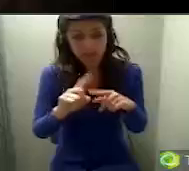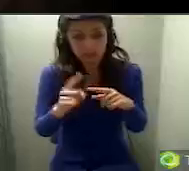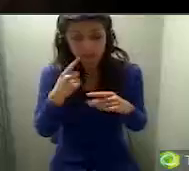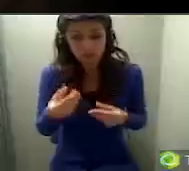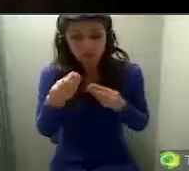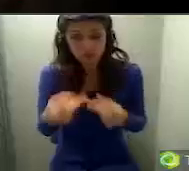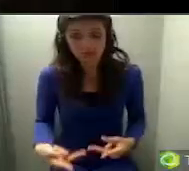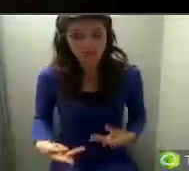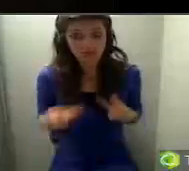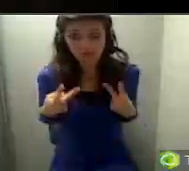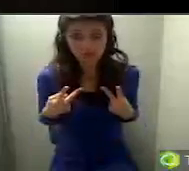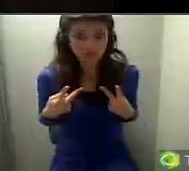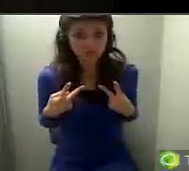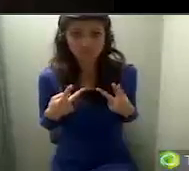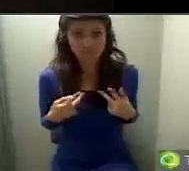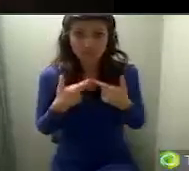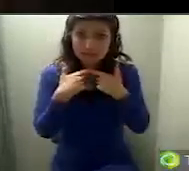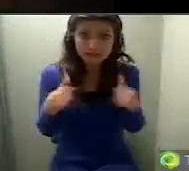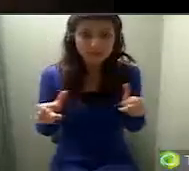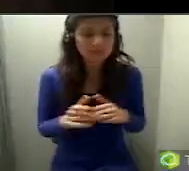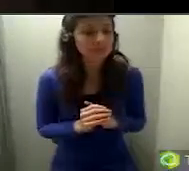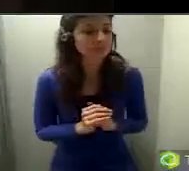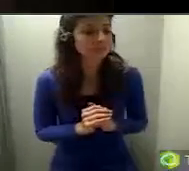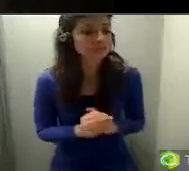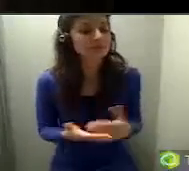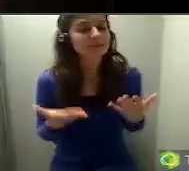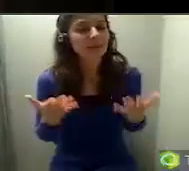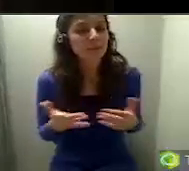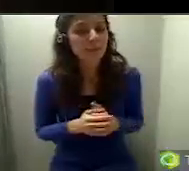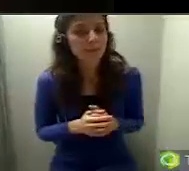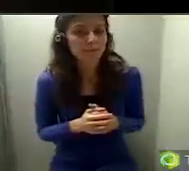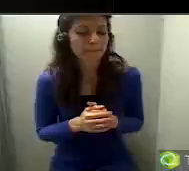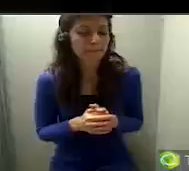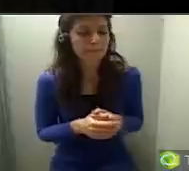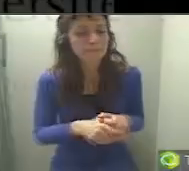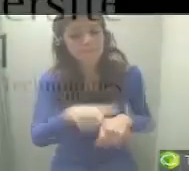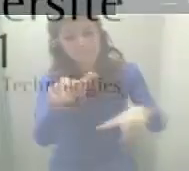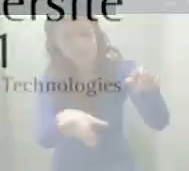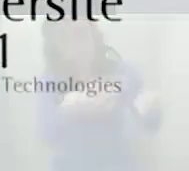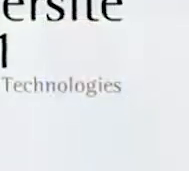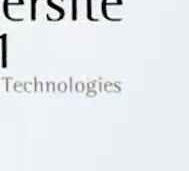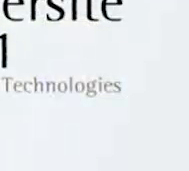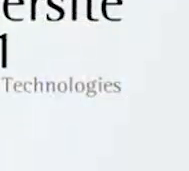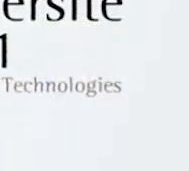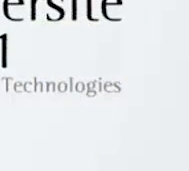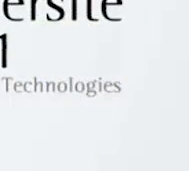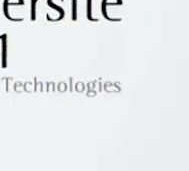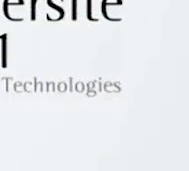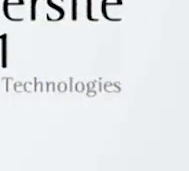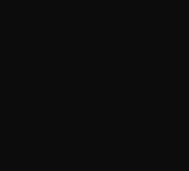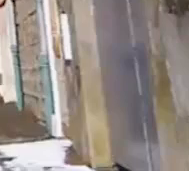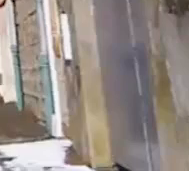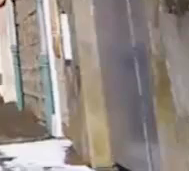annoncer maintenant les nommés finalement. Et tout de suite, les journées du handicap à Fleurieux sur